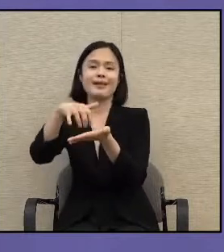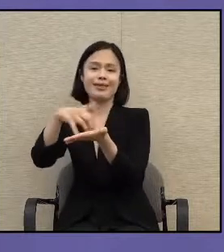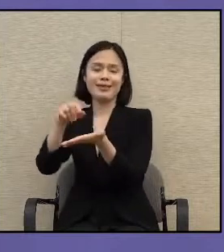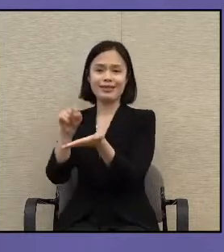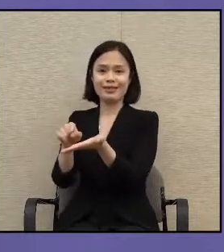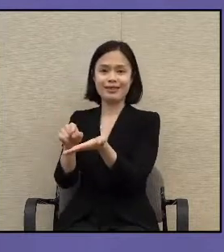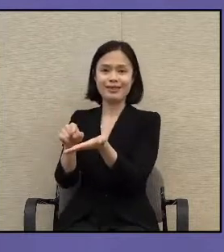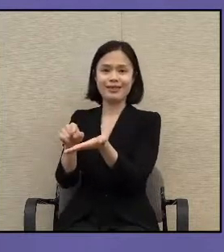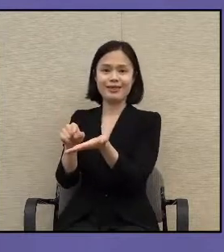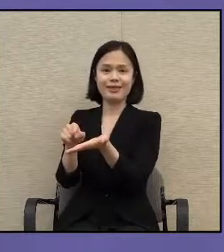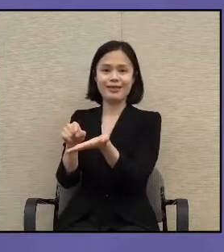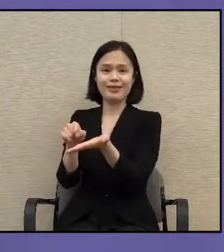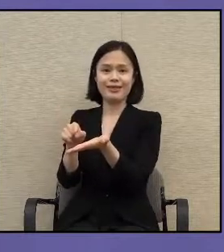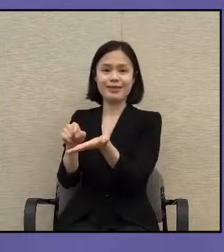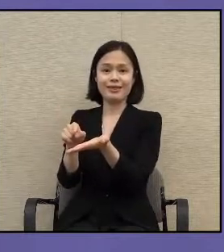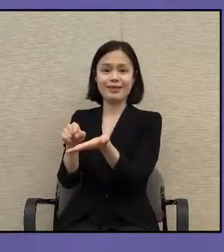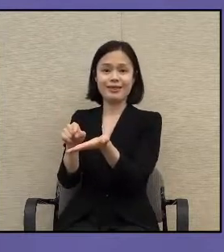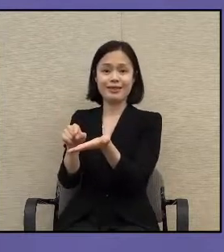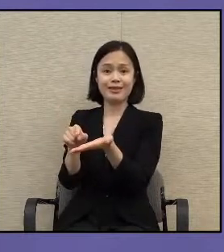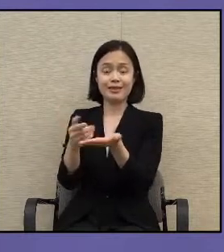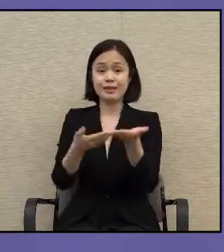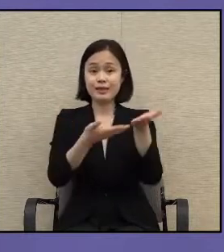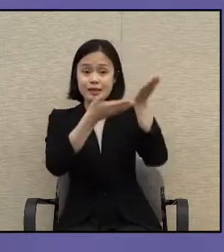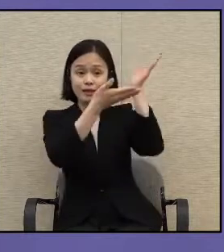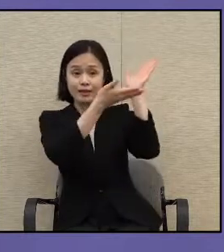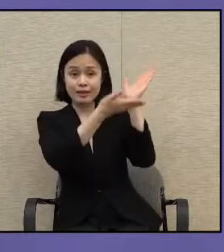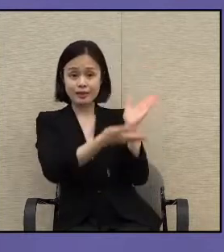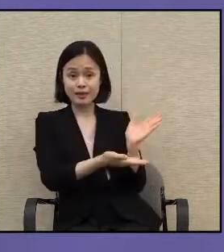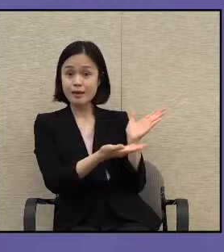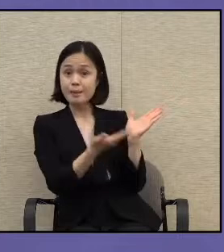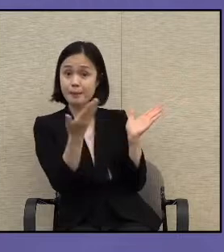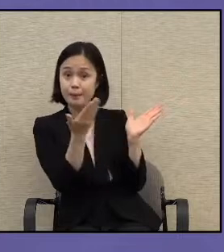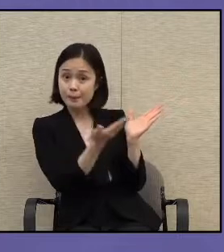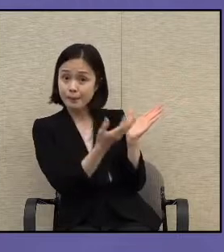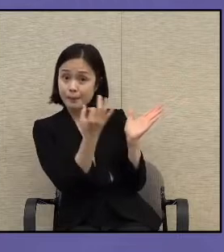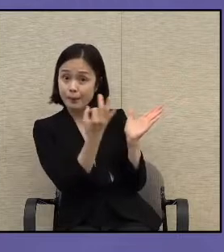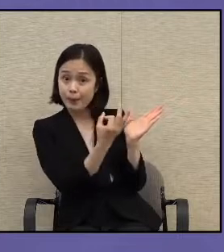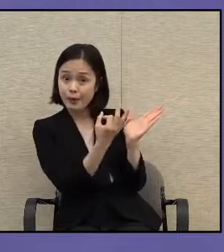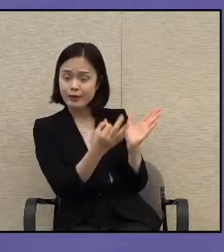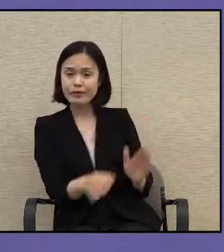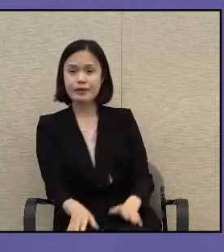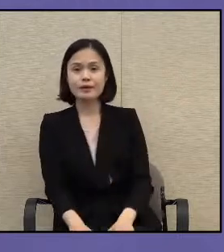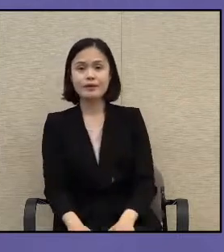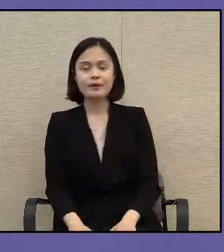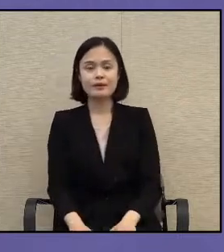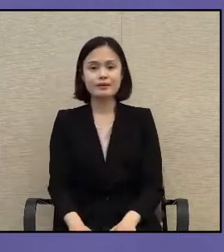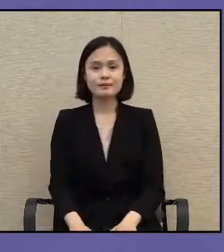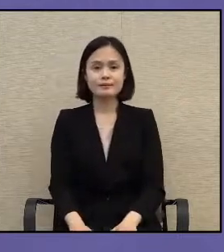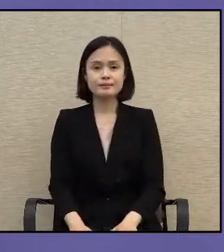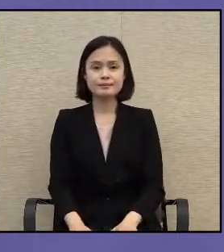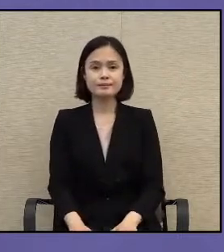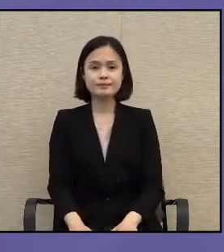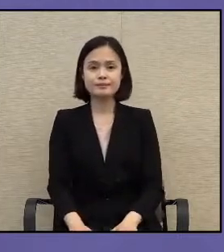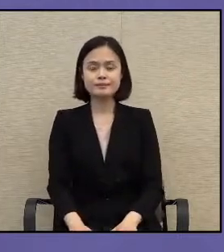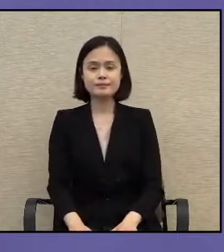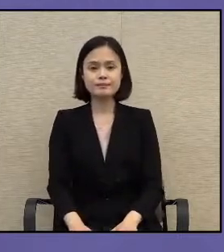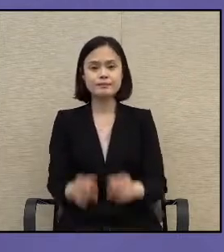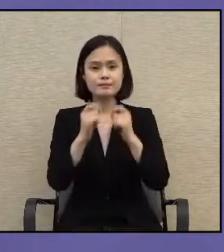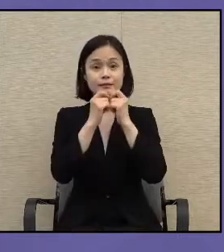그리고 그것들은 이제 오른쪽에 있는 그림처럼 개인적인 차원으로 분해가 되는 그런 어떤